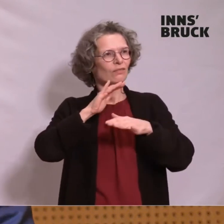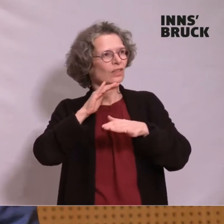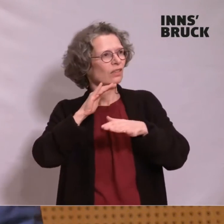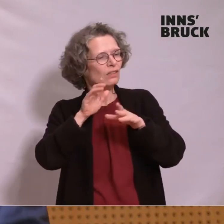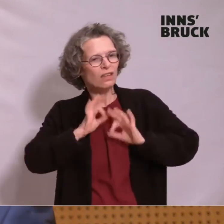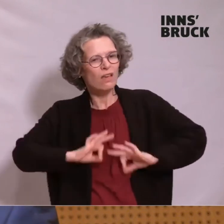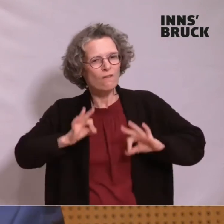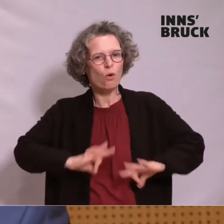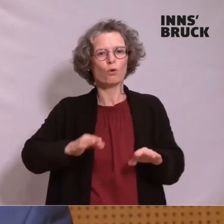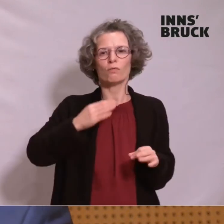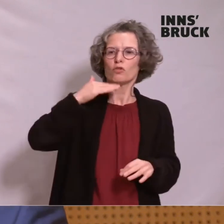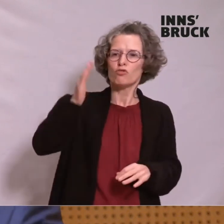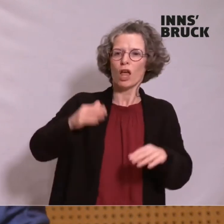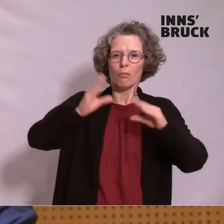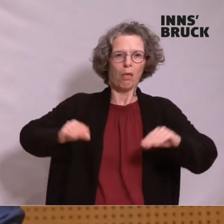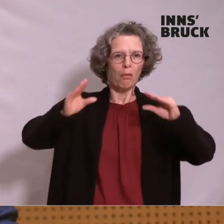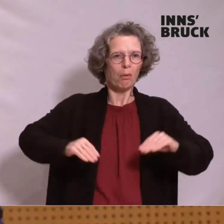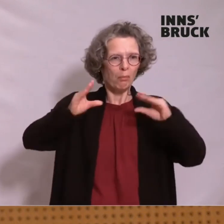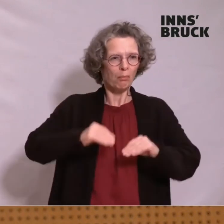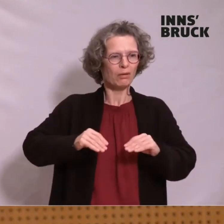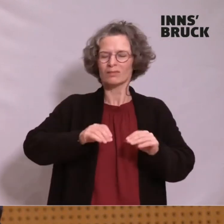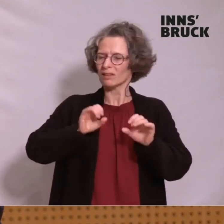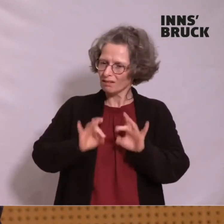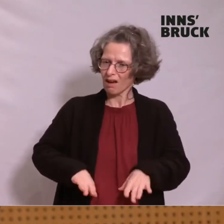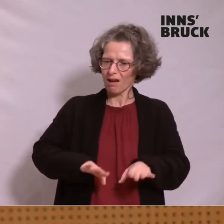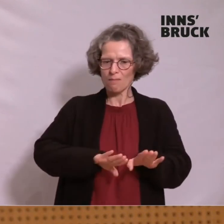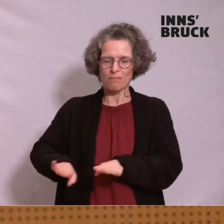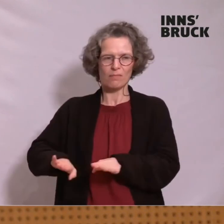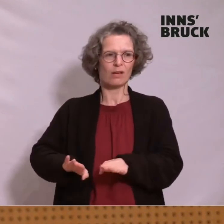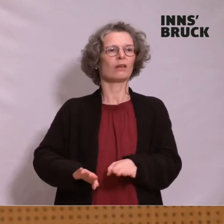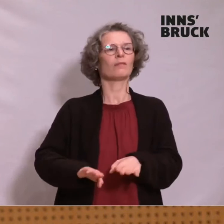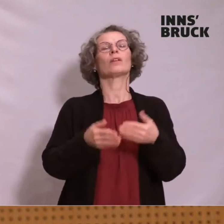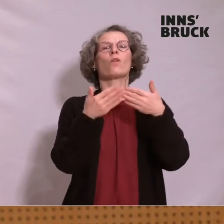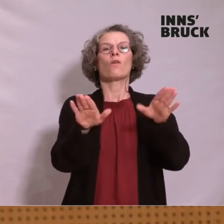Nennen wir die Dinge, wie sie sind und wenn sie es sind, positiv.